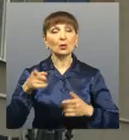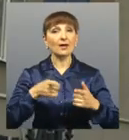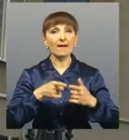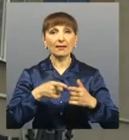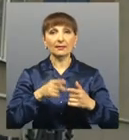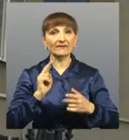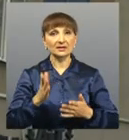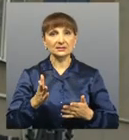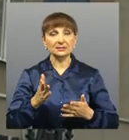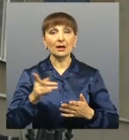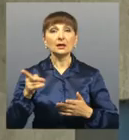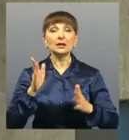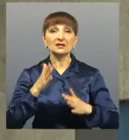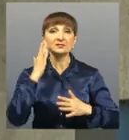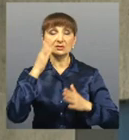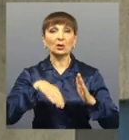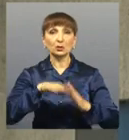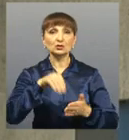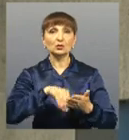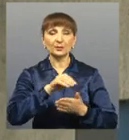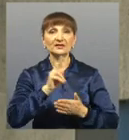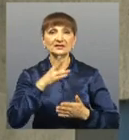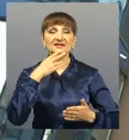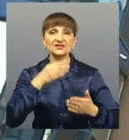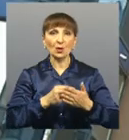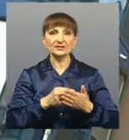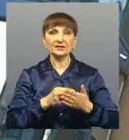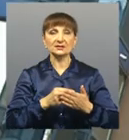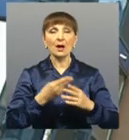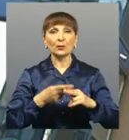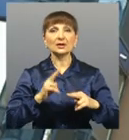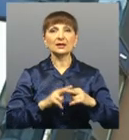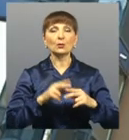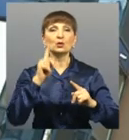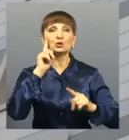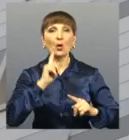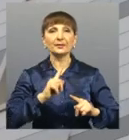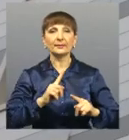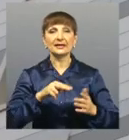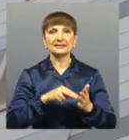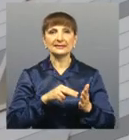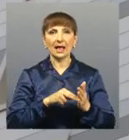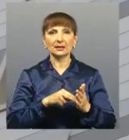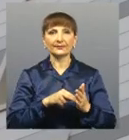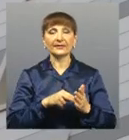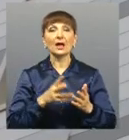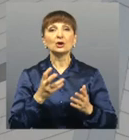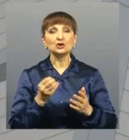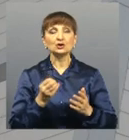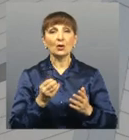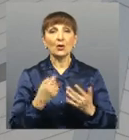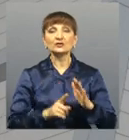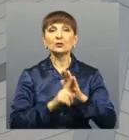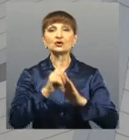квартиру в аренду, и тогда есть смысл приобрести недвижимость в собственность по вот таким вот удобным, приятным ценам. Более того,